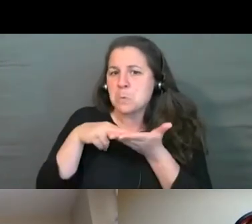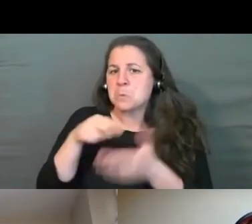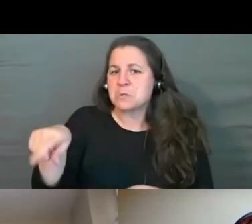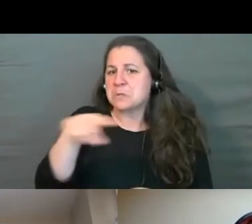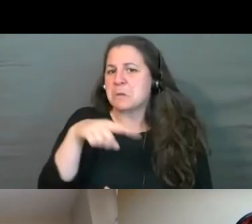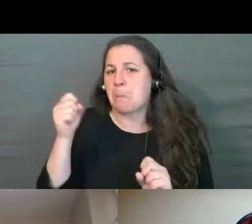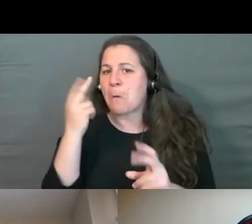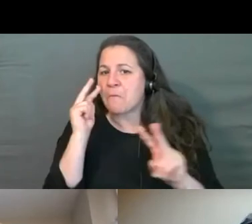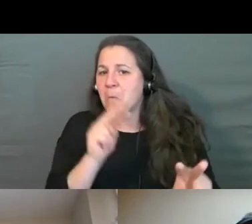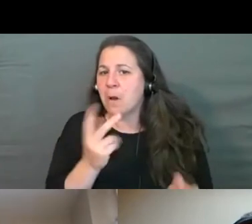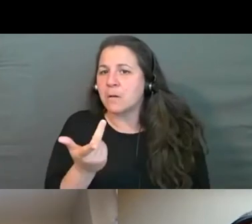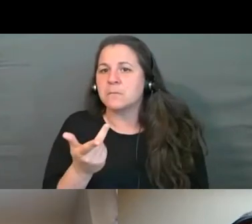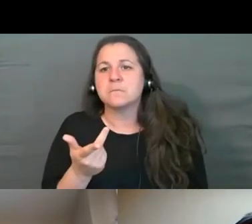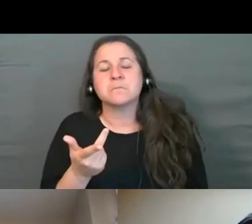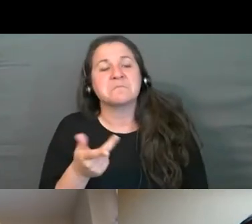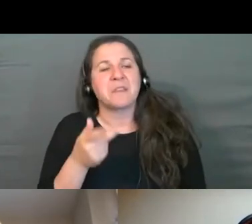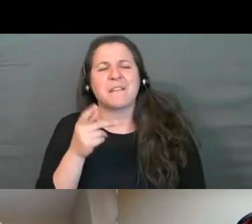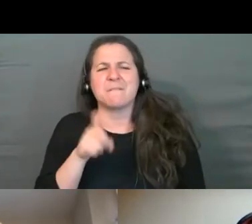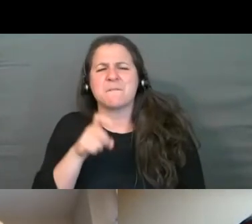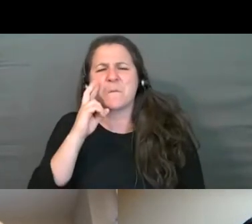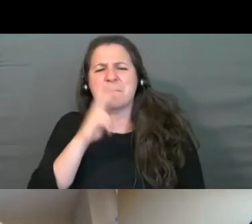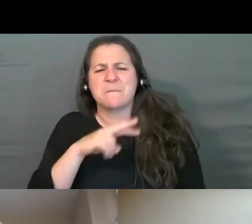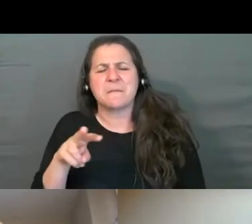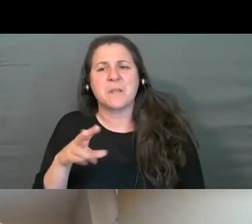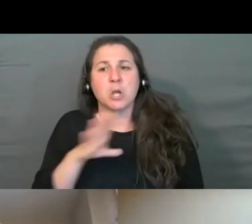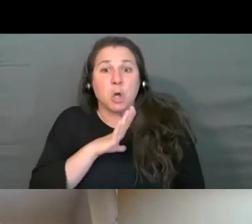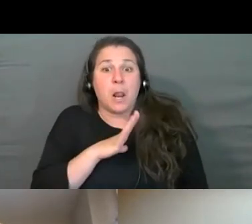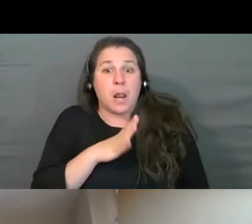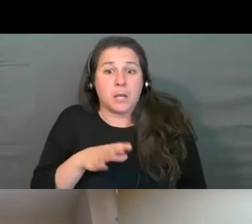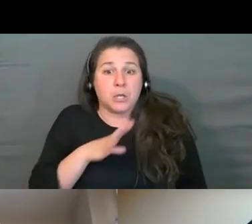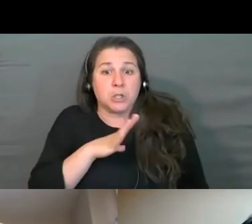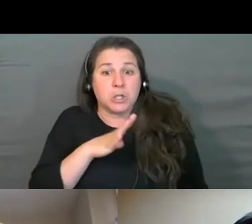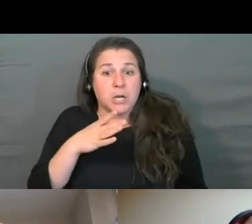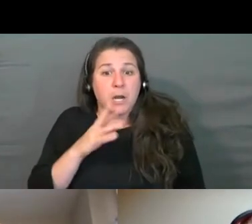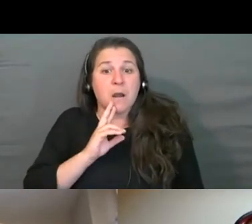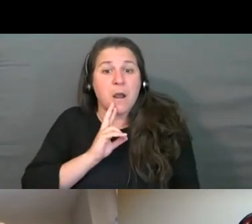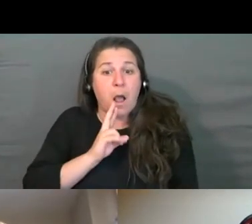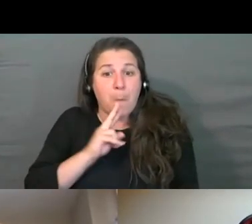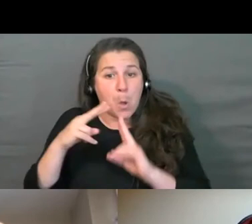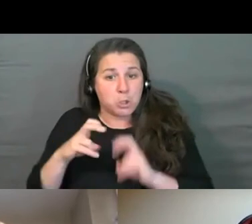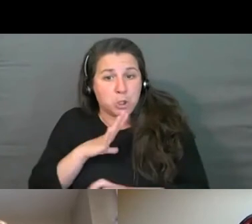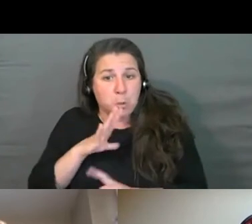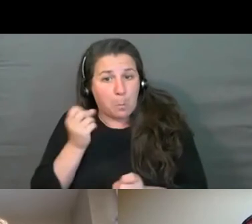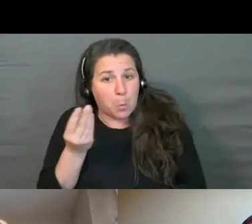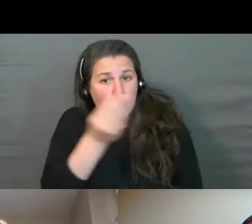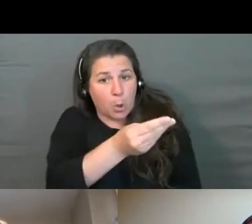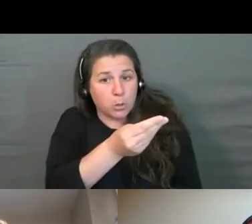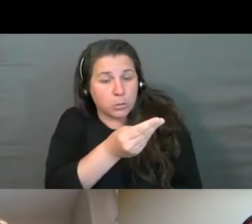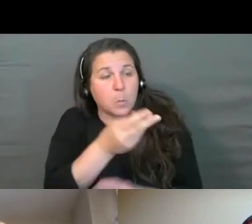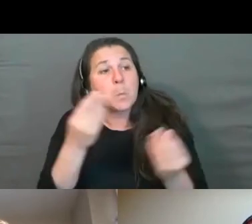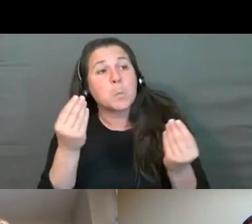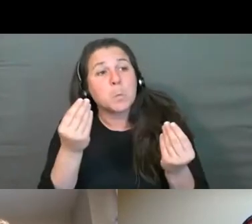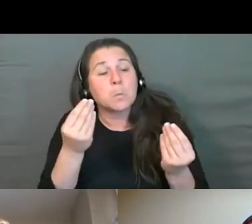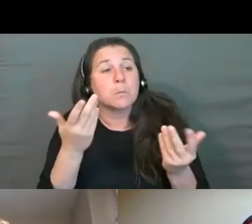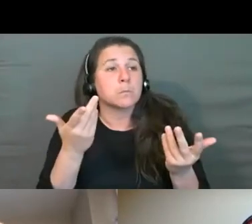participants. Ce serait vérifié. Moi, je l'ai. D'accord. Parfait. Je pourrais te transmettre les coordonnées puis